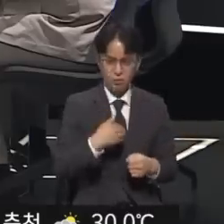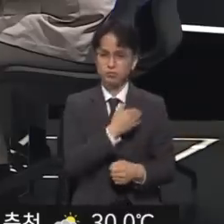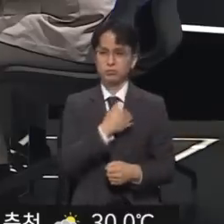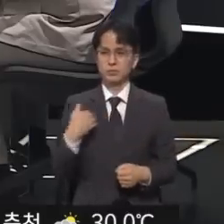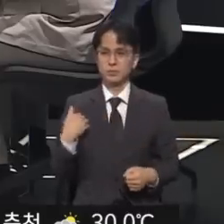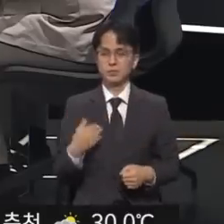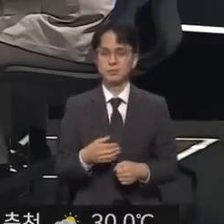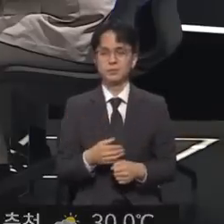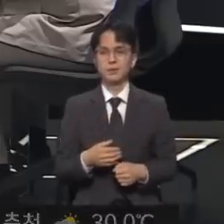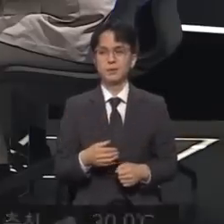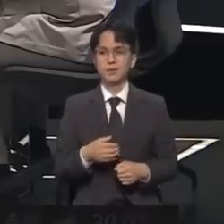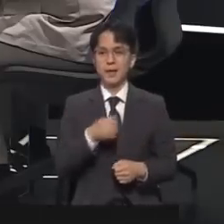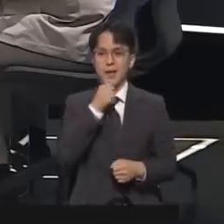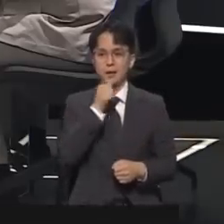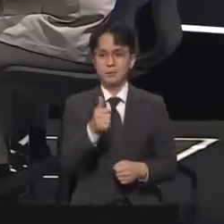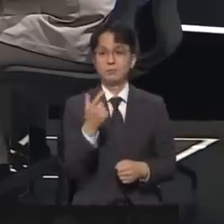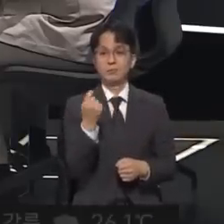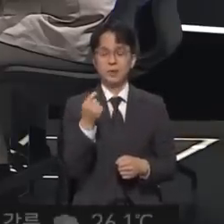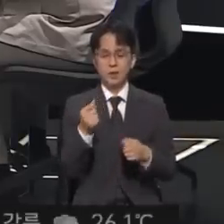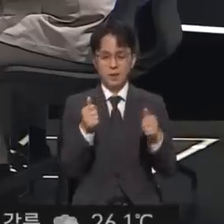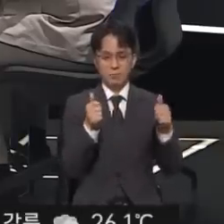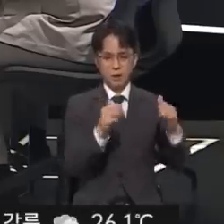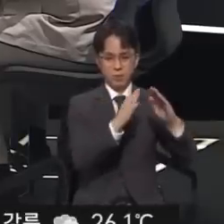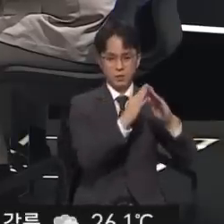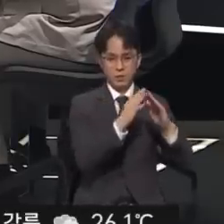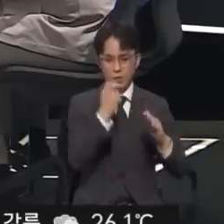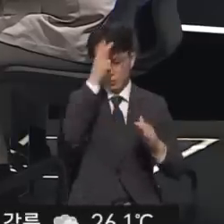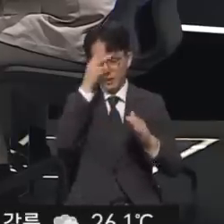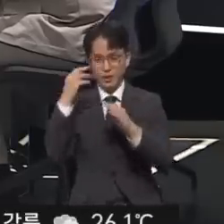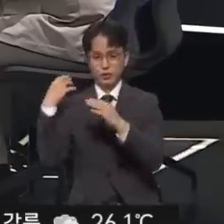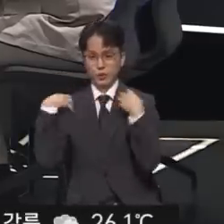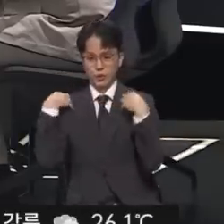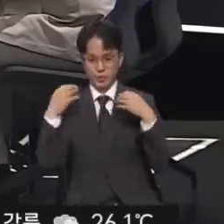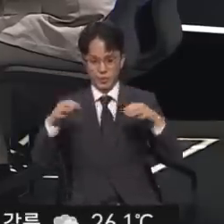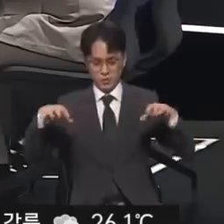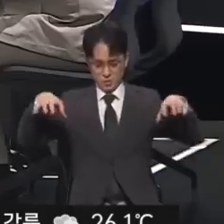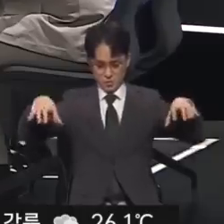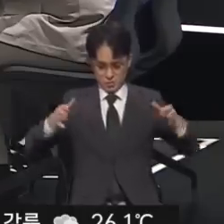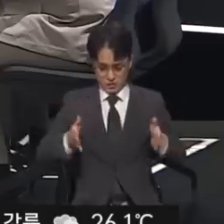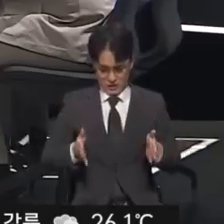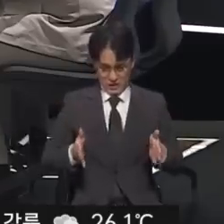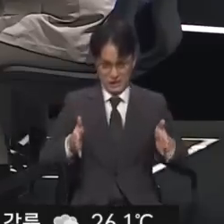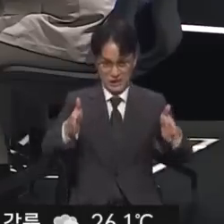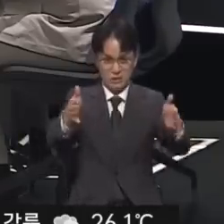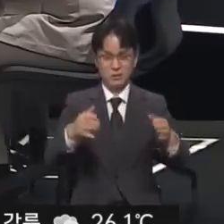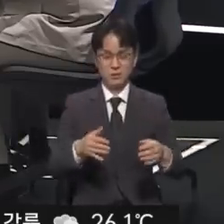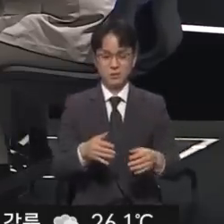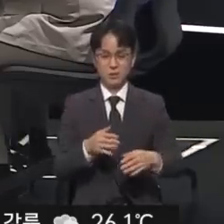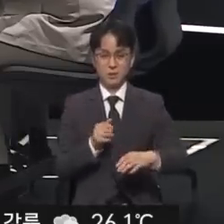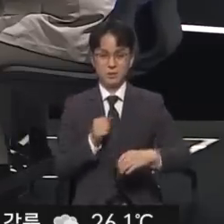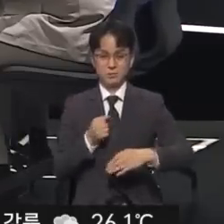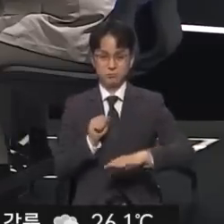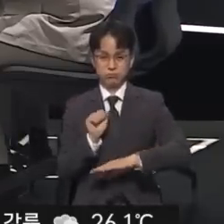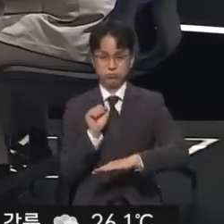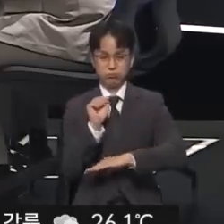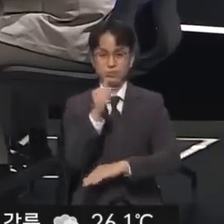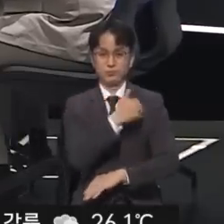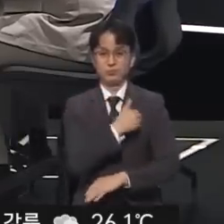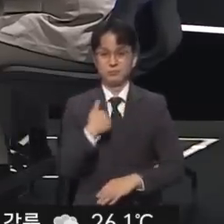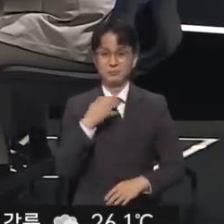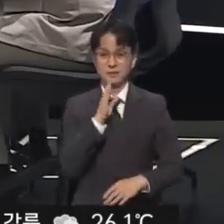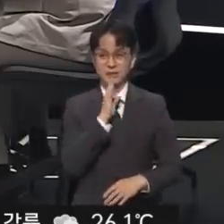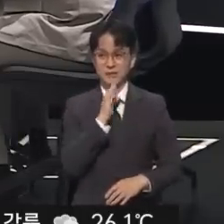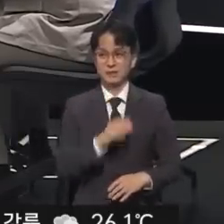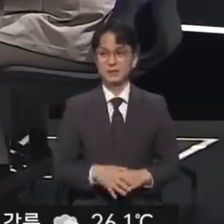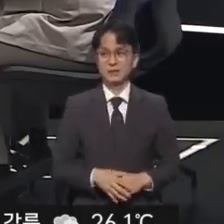검찰청 이 사이버 쭉 지나가 있어 일단 어디 한번 할 수 있죠 거기가 지대가 높고 패 여기 뭐 유구무언 입니다 계속